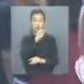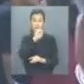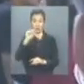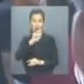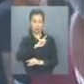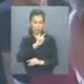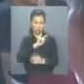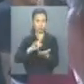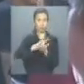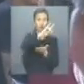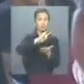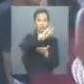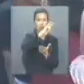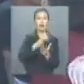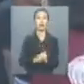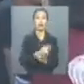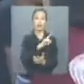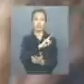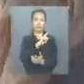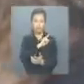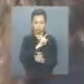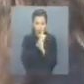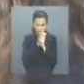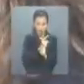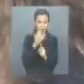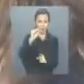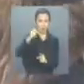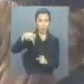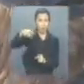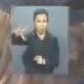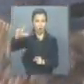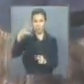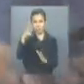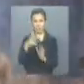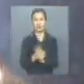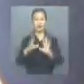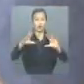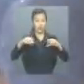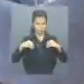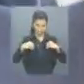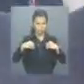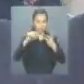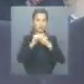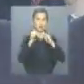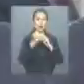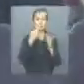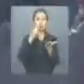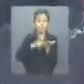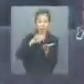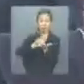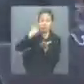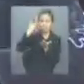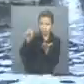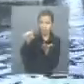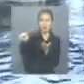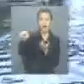ำเนินการตามการมอบหมายของสปภ.ทั้งนี้ก็ยอมรับว่ากรณีปัญหาหนังสือที่แทงเรื่องให้กทม.เร่งแก้ไขบิ๊กแบ็ก